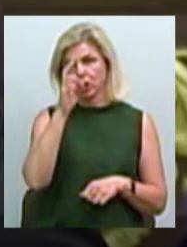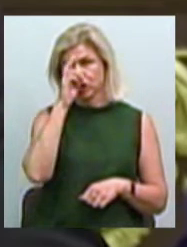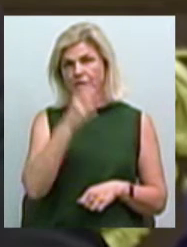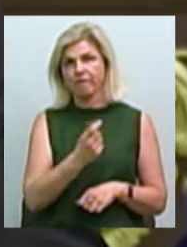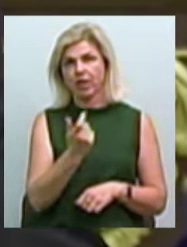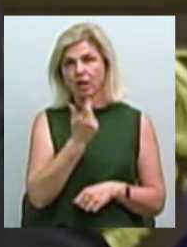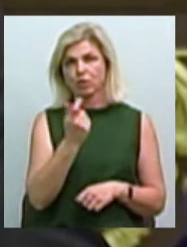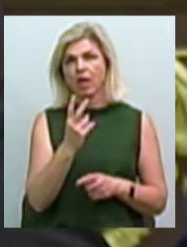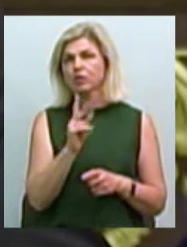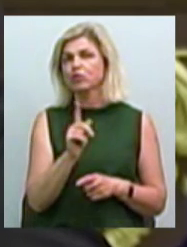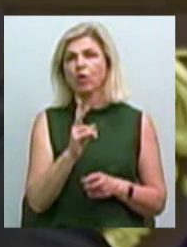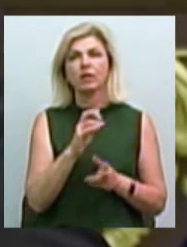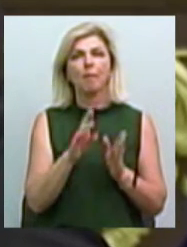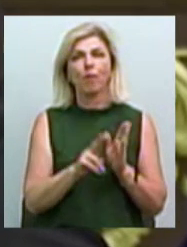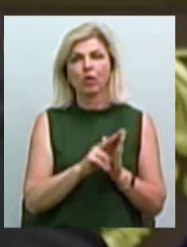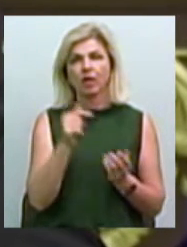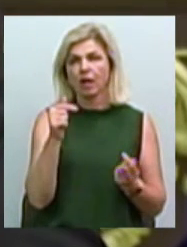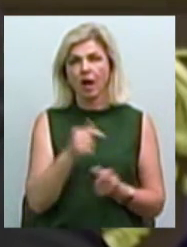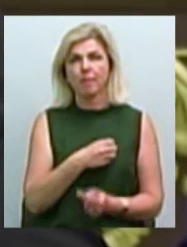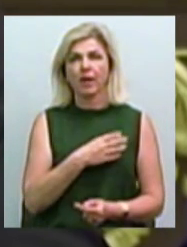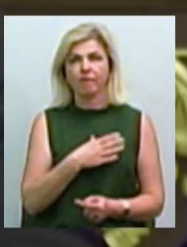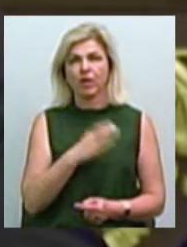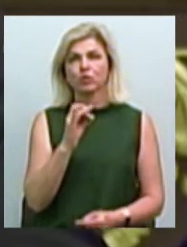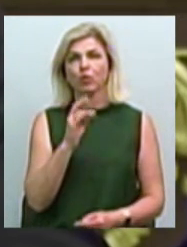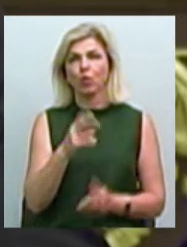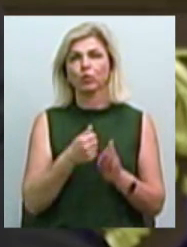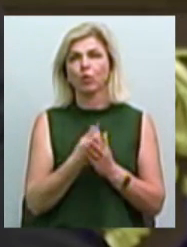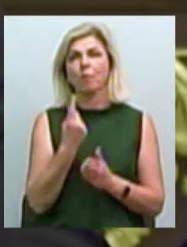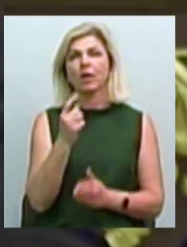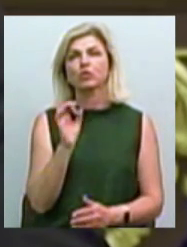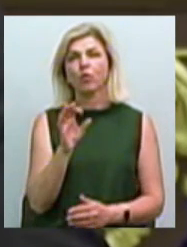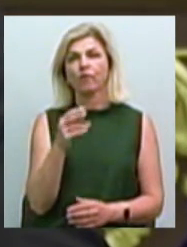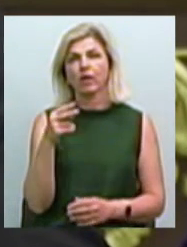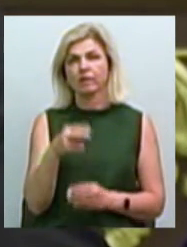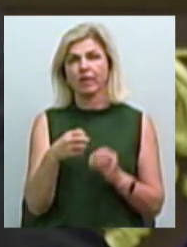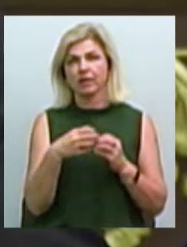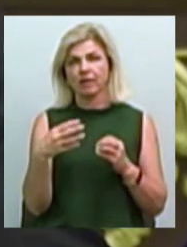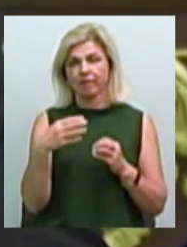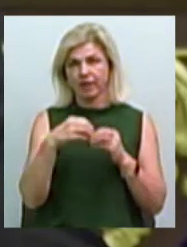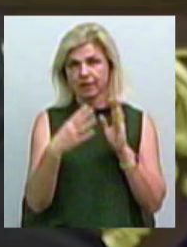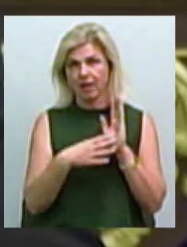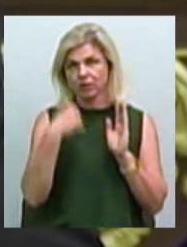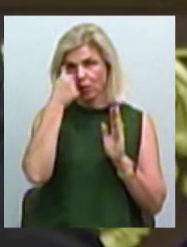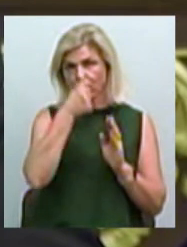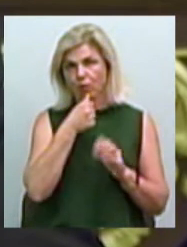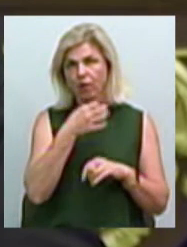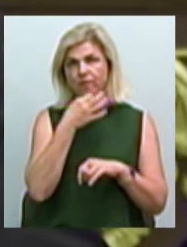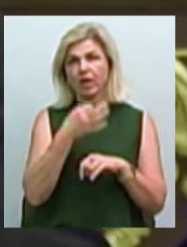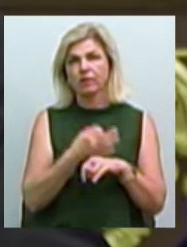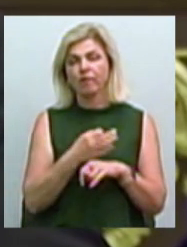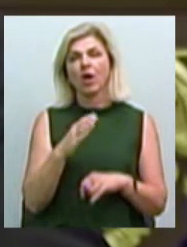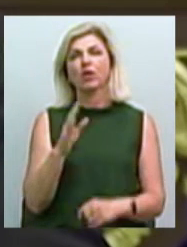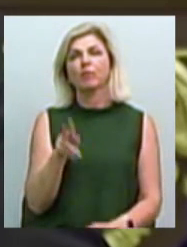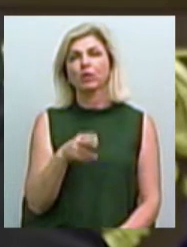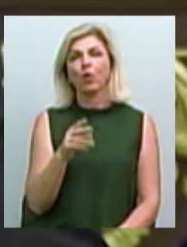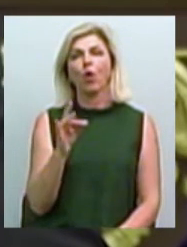не підлягають приватизації. Термін до 1 жовтня 2019 року. Відповідальний голова Верховної Ради Дмитро